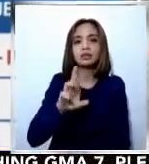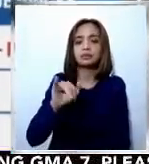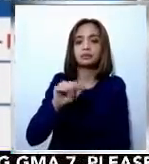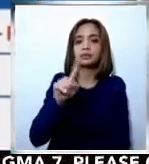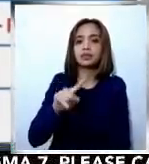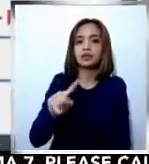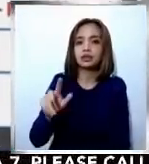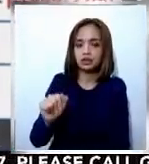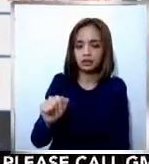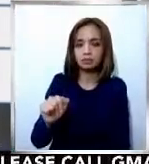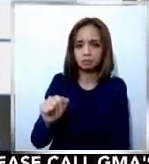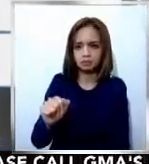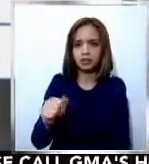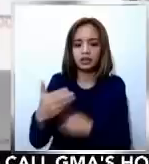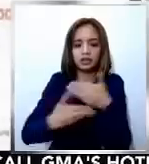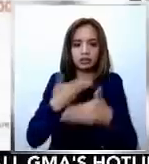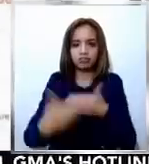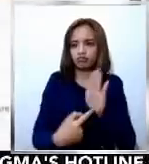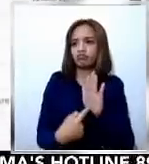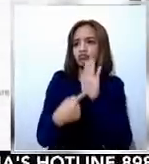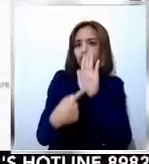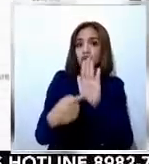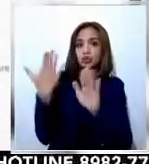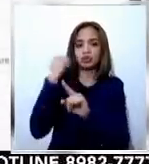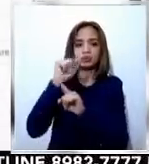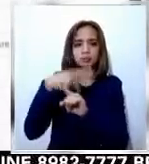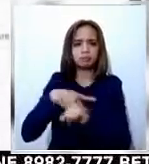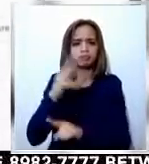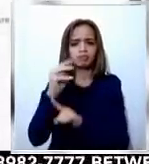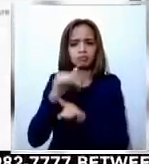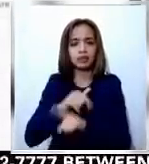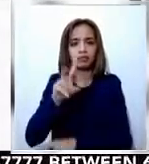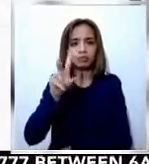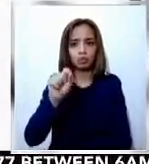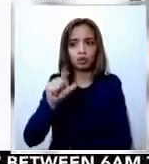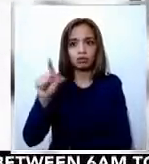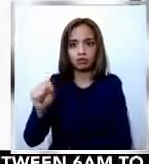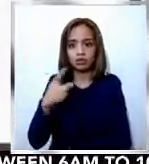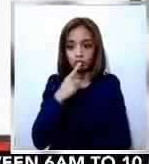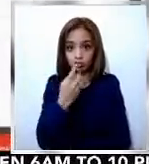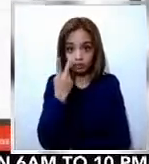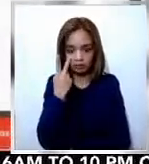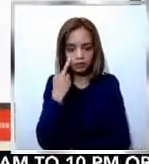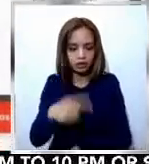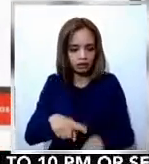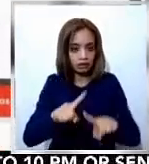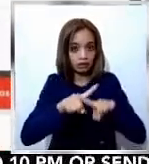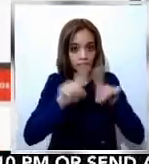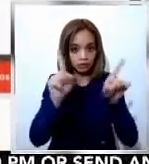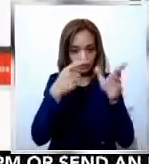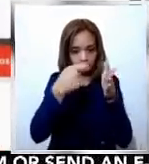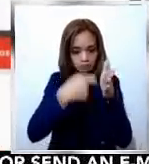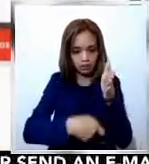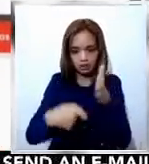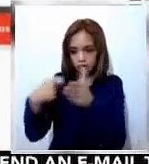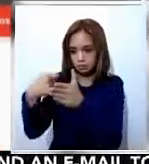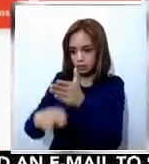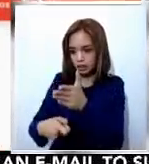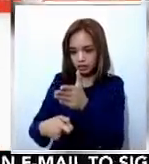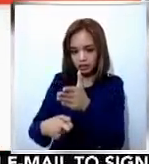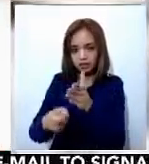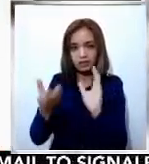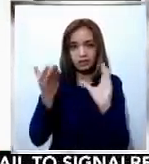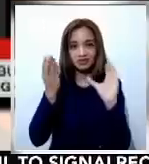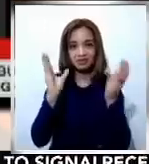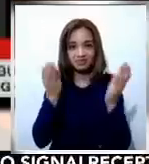Pharmaly noong April at May 2020, kung saan makikita ang magkaiba ang presyo ng benta nila sa gobyerno kumpara sa mismong price list